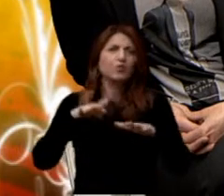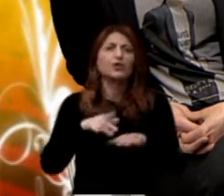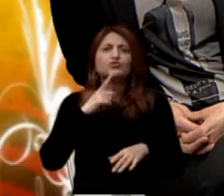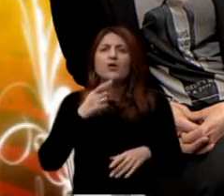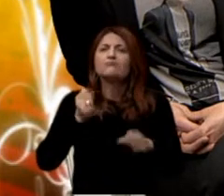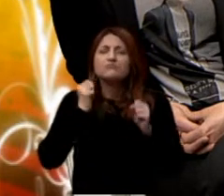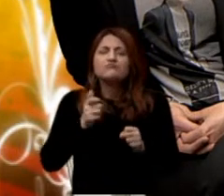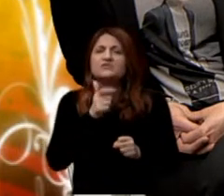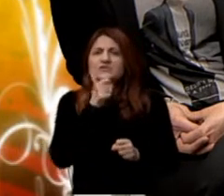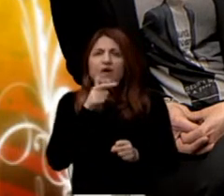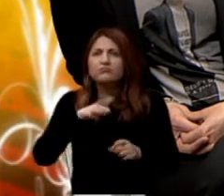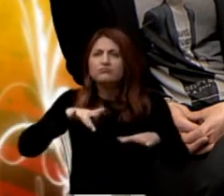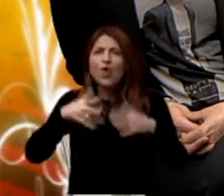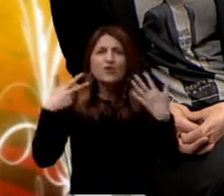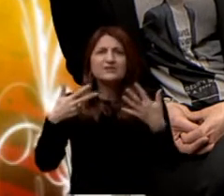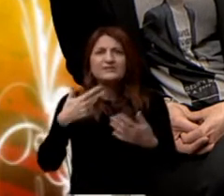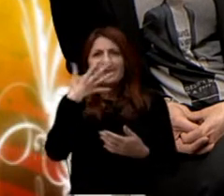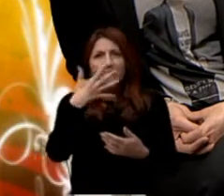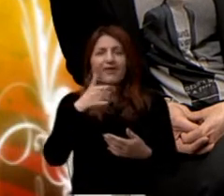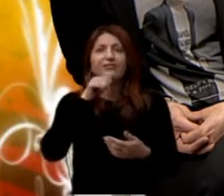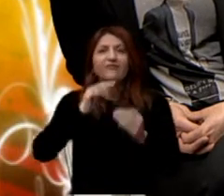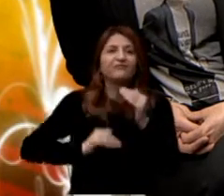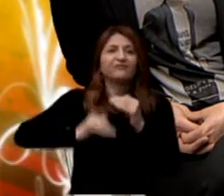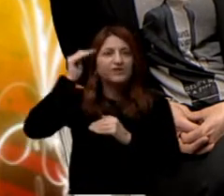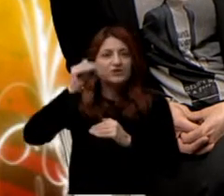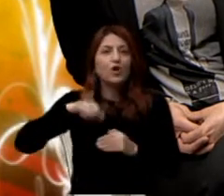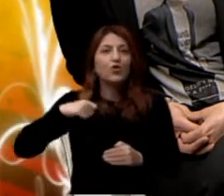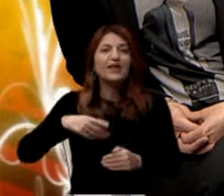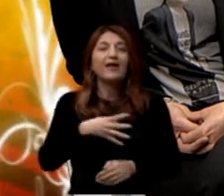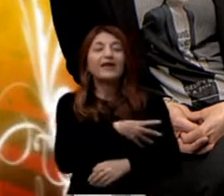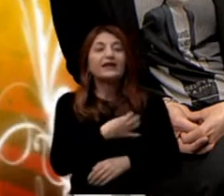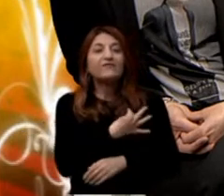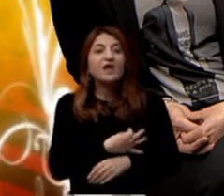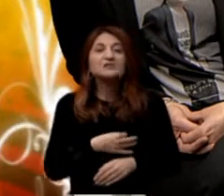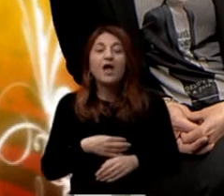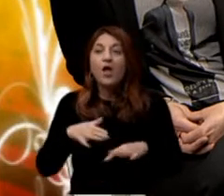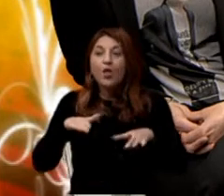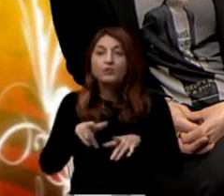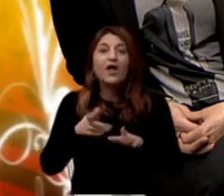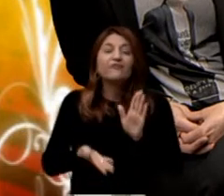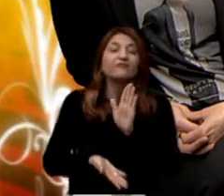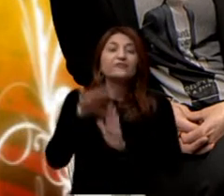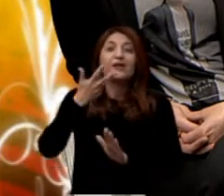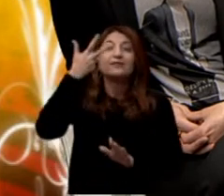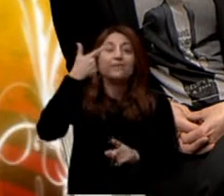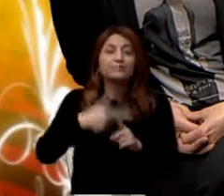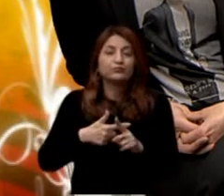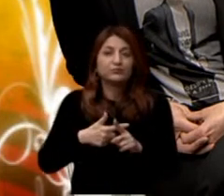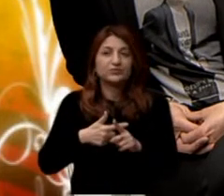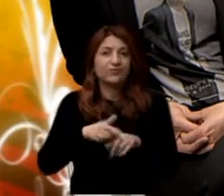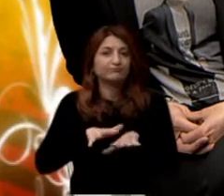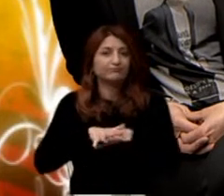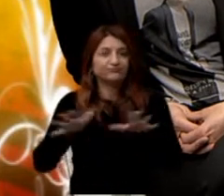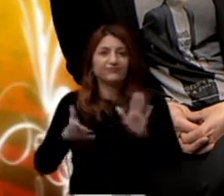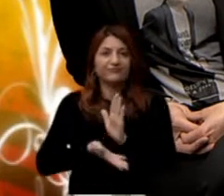dubokoj starosti od 85 i više godina hrvatska populacija porasla čak 3 puta.